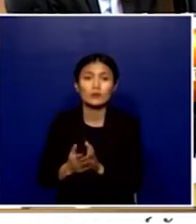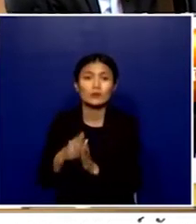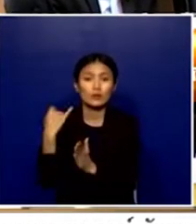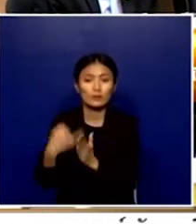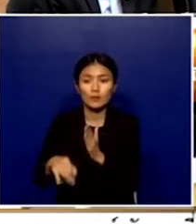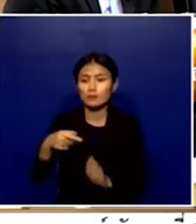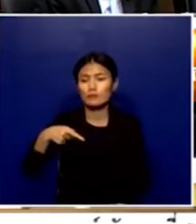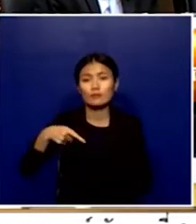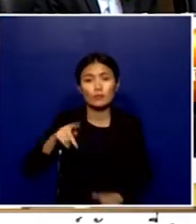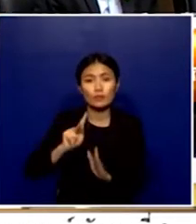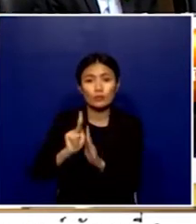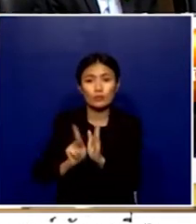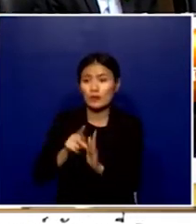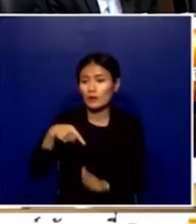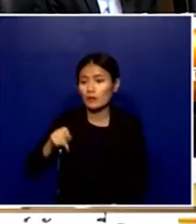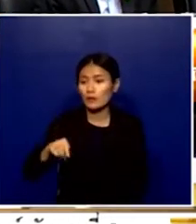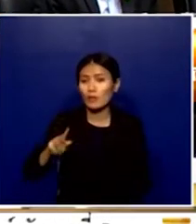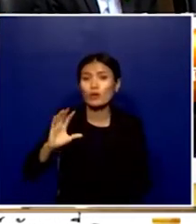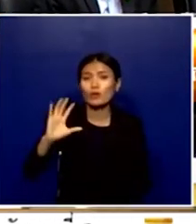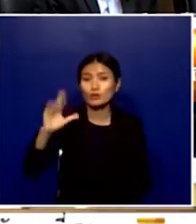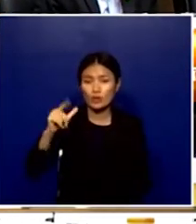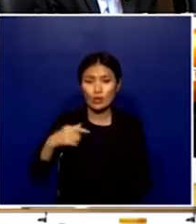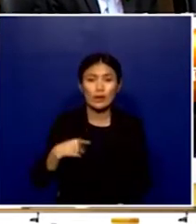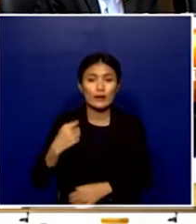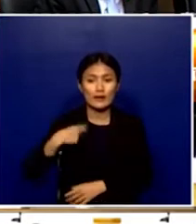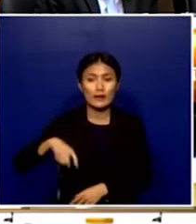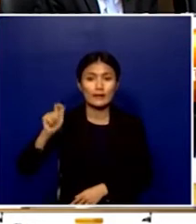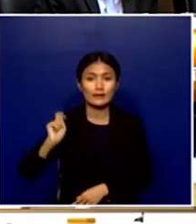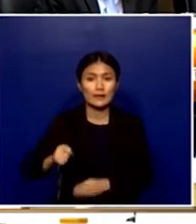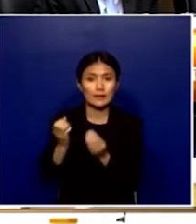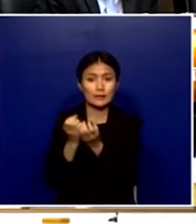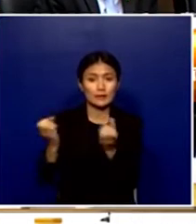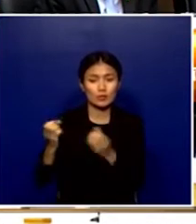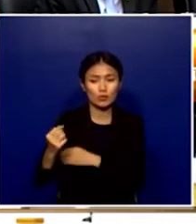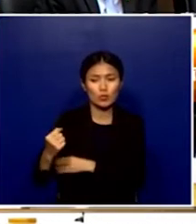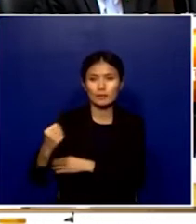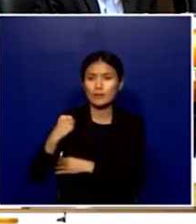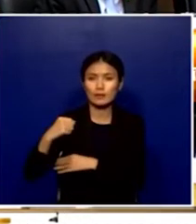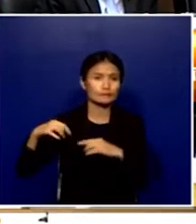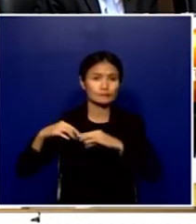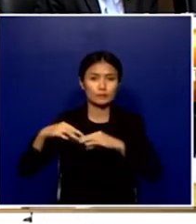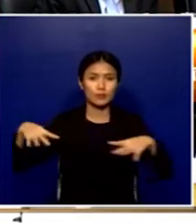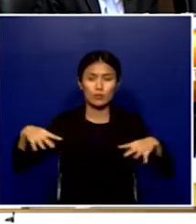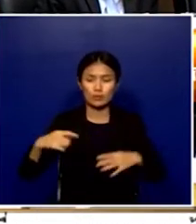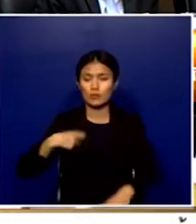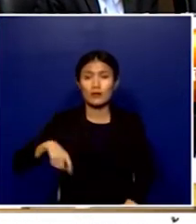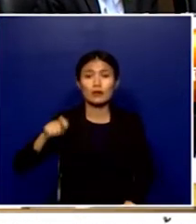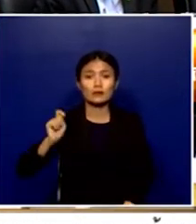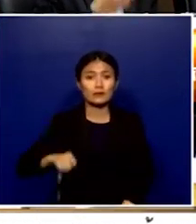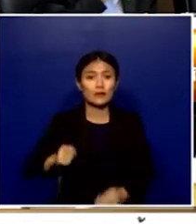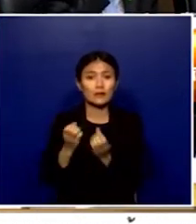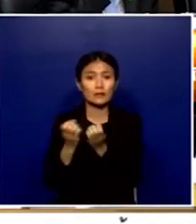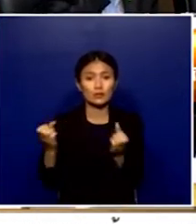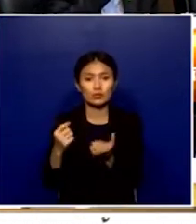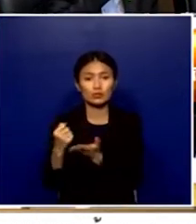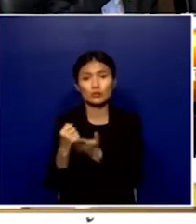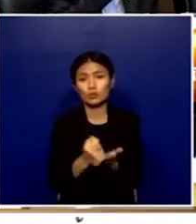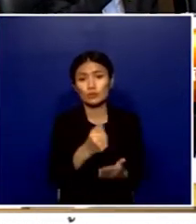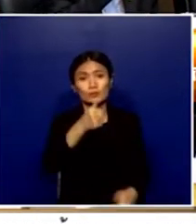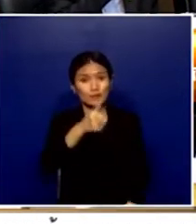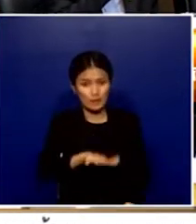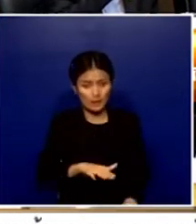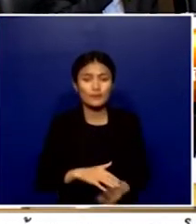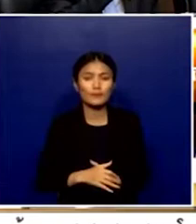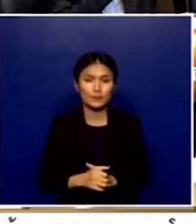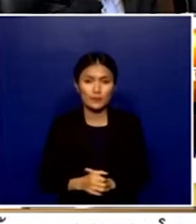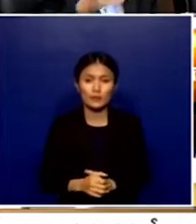ู่นอกเหนือจากขอบเขตอำ calidadของสารัฐธรมนุนงานนี้สารัฐธรมนุนช่วยอะไรทานไม่ได้แล้วก็